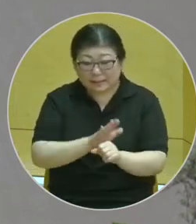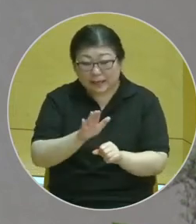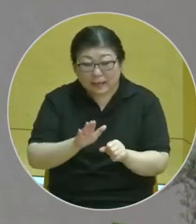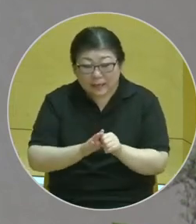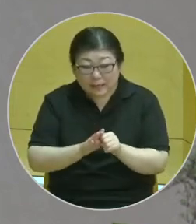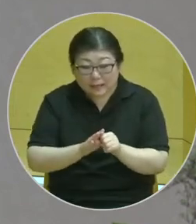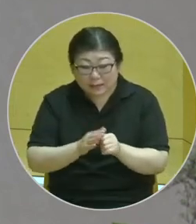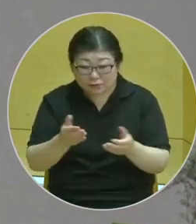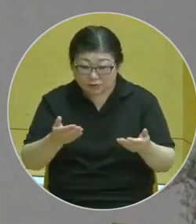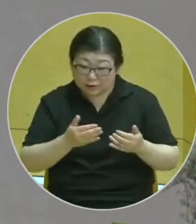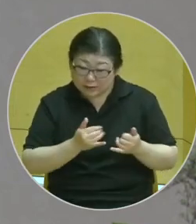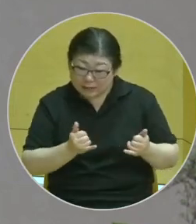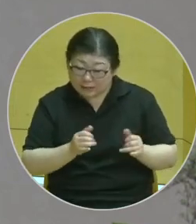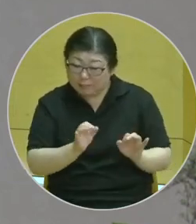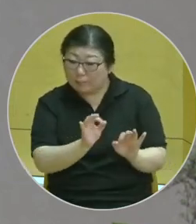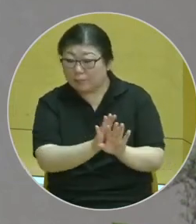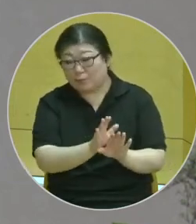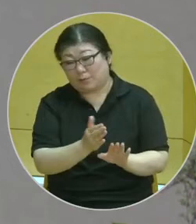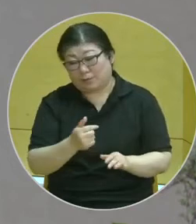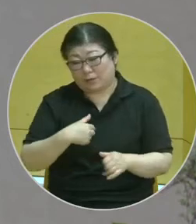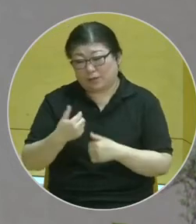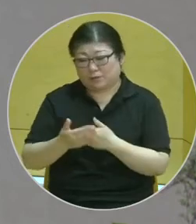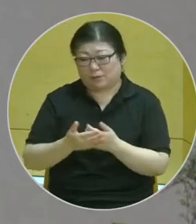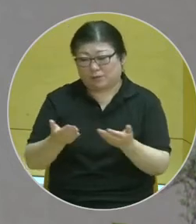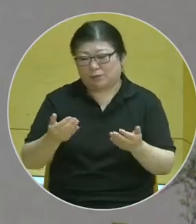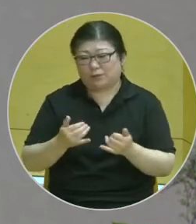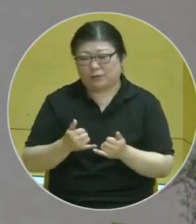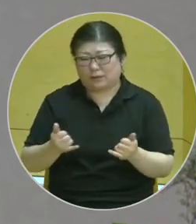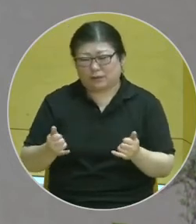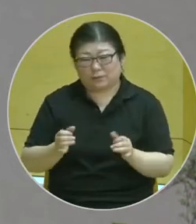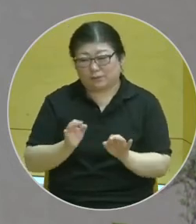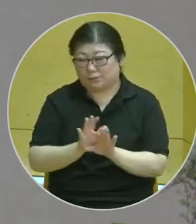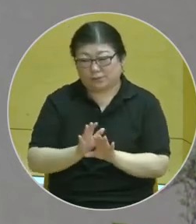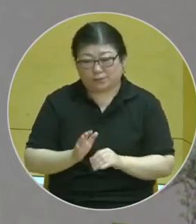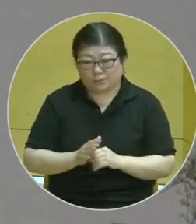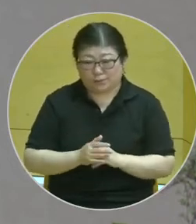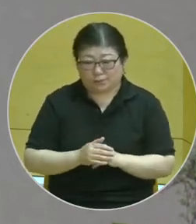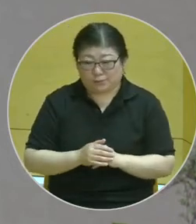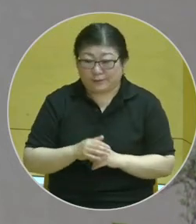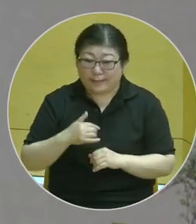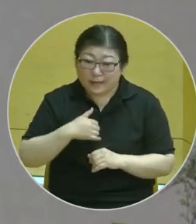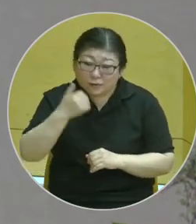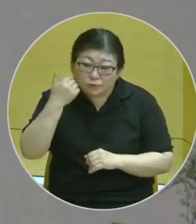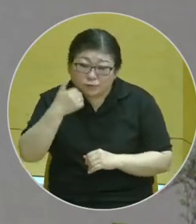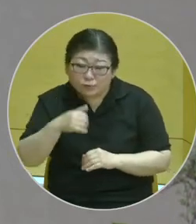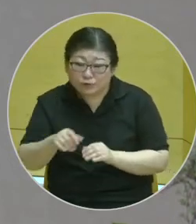없어졌습니다 나를 도와준 사람이 없어졌습니다 내가 언제 누구를 의지하고 어떻게 살까요